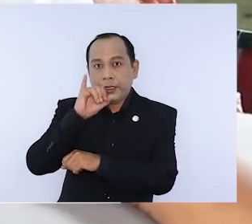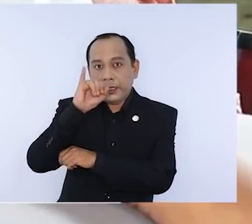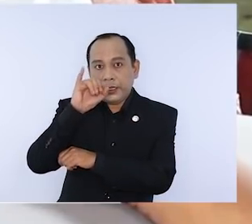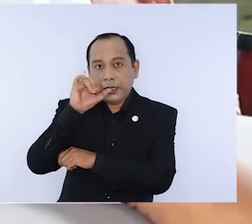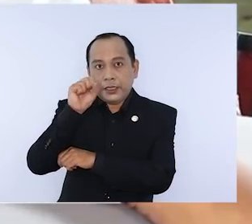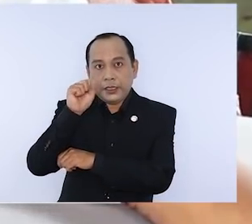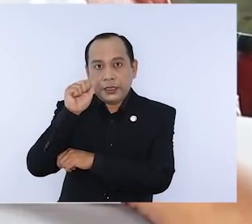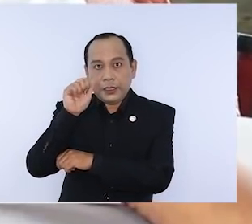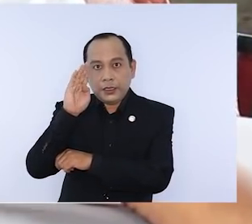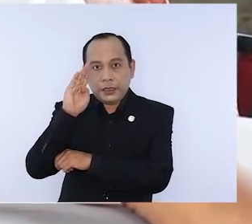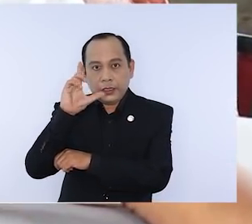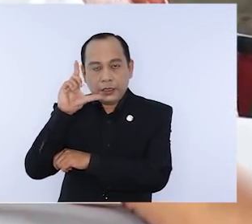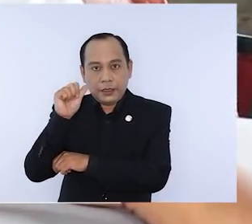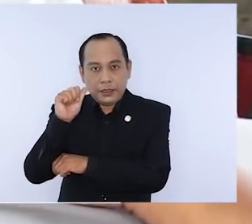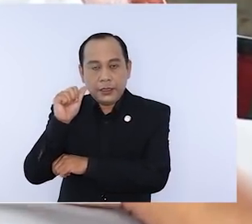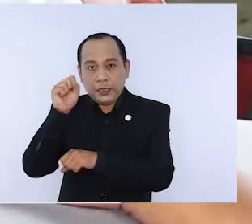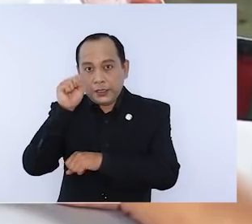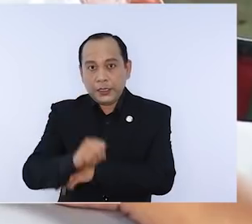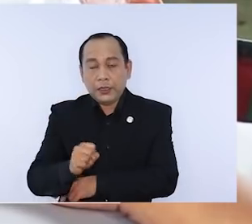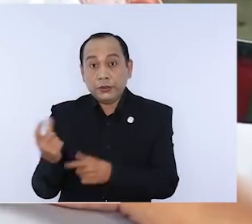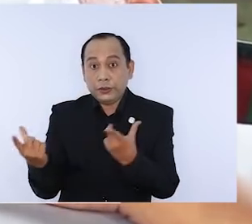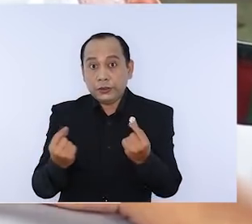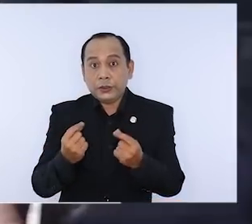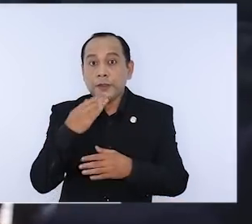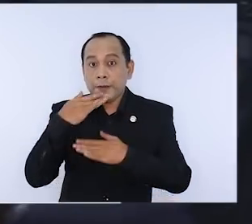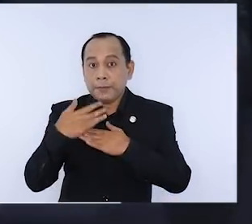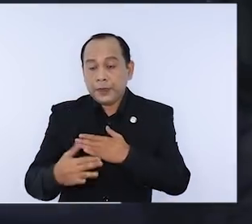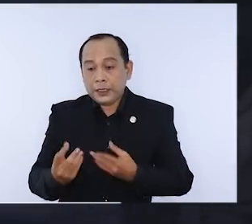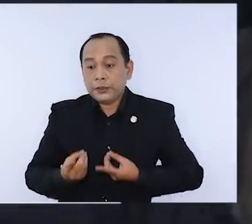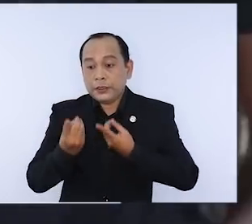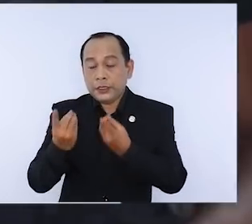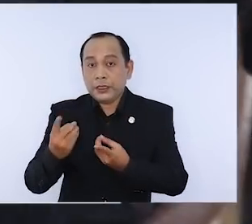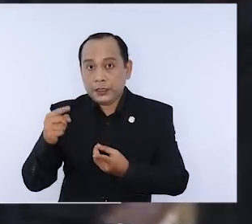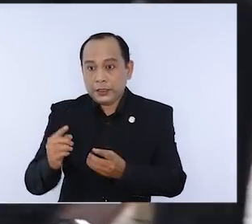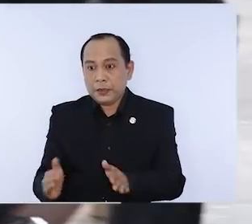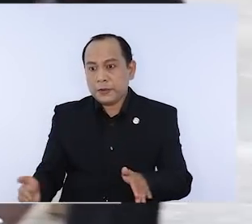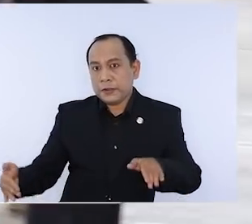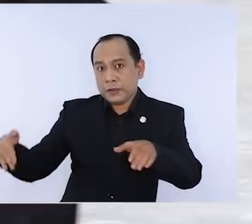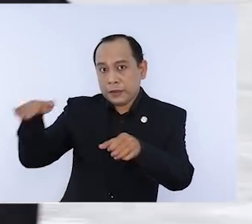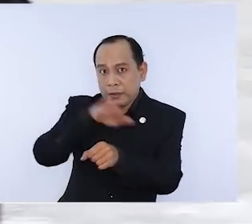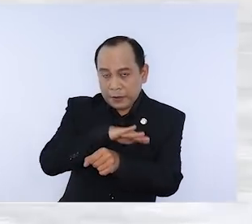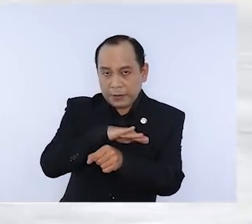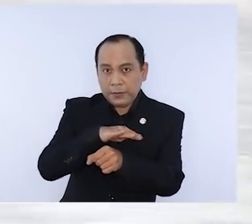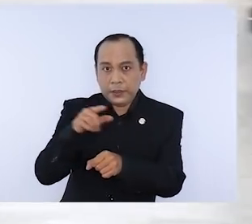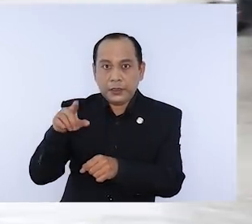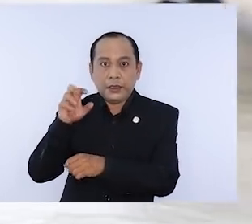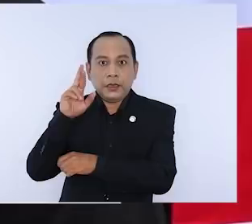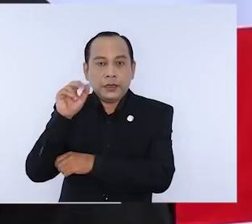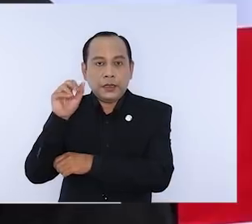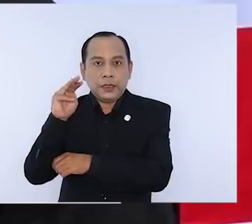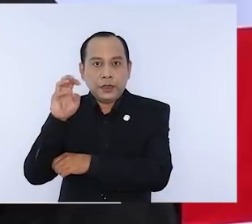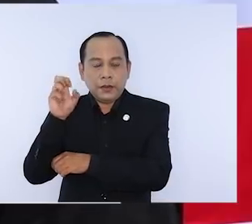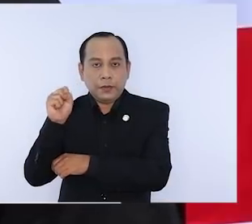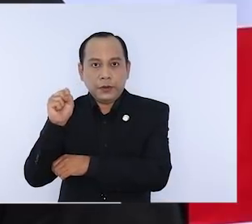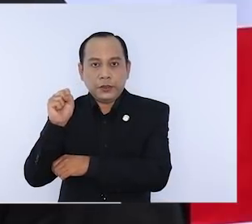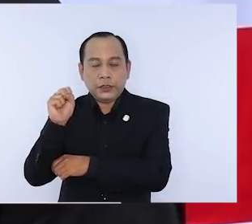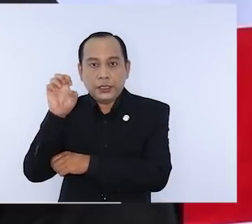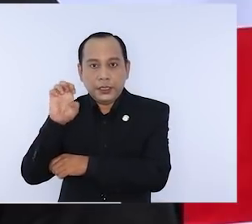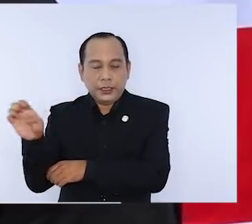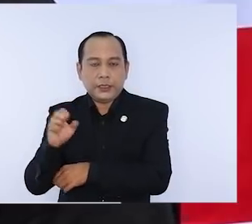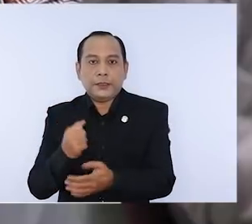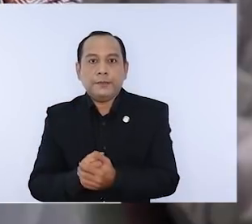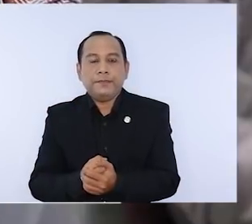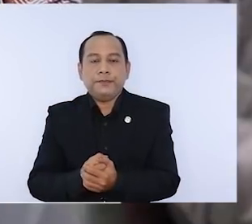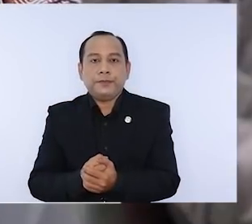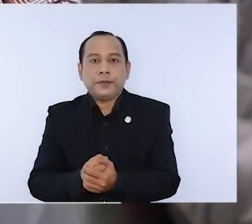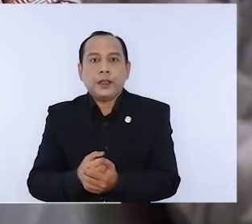para isagawa ang blood donation activity sa covered court ng Ramos East, San Isidro, Isabela. Nung narinig ko po